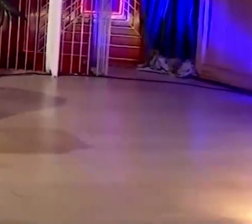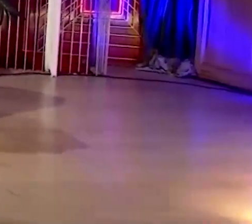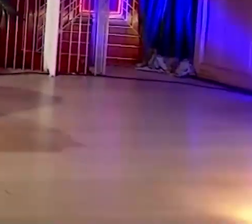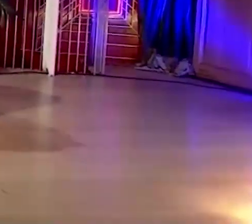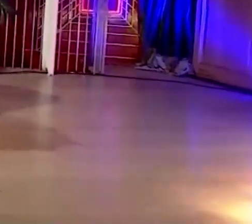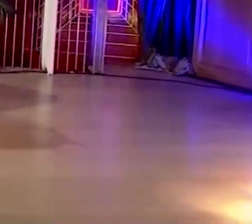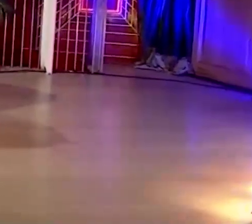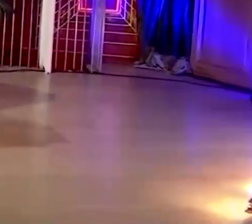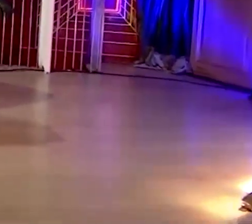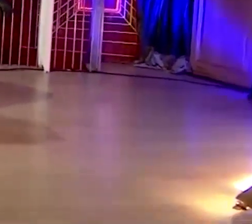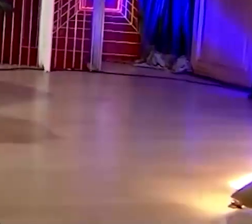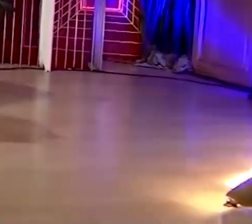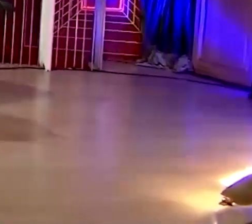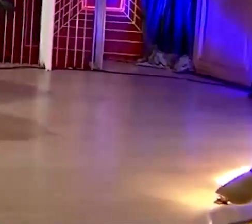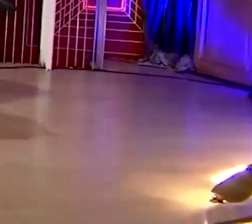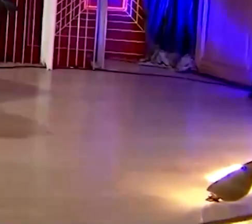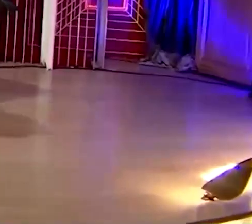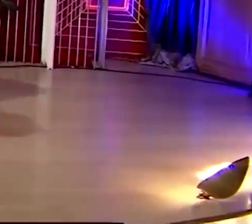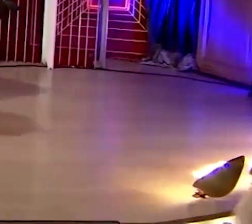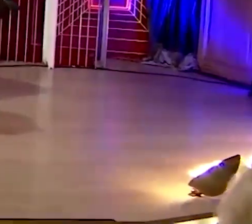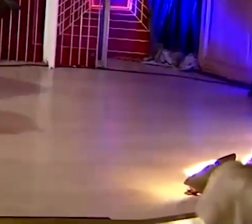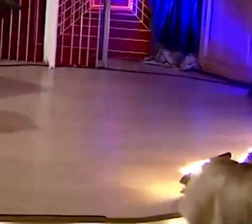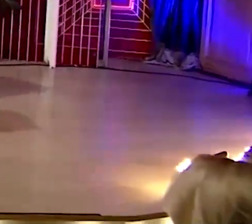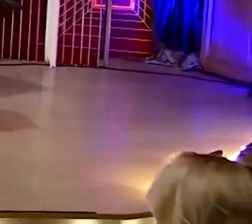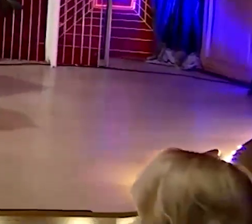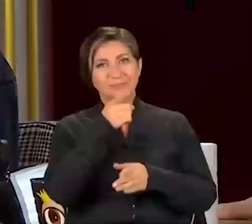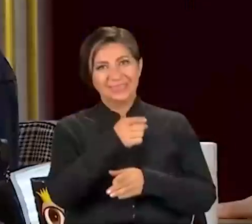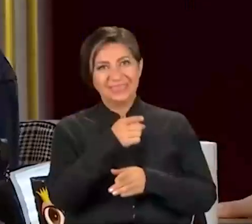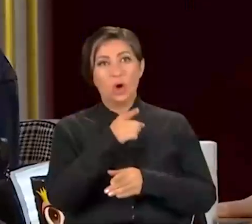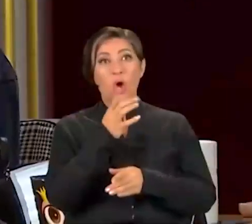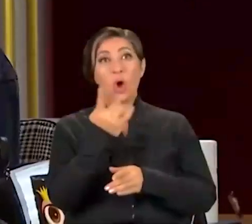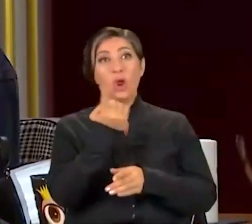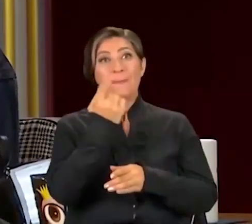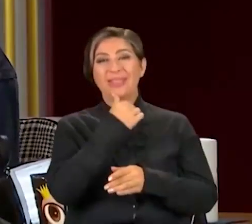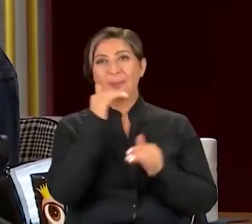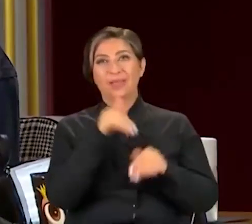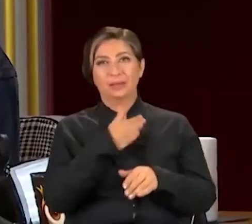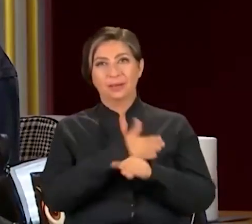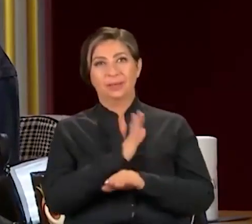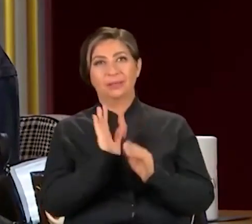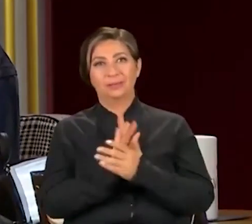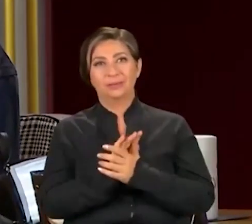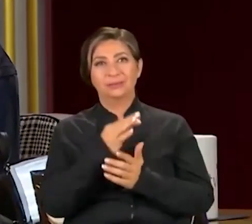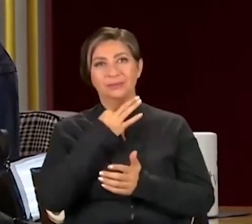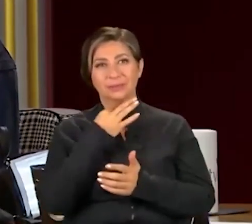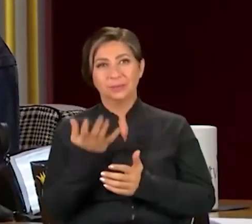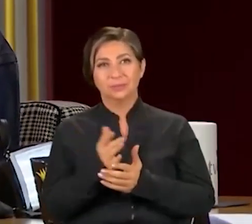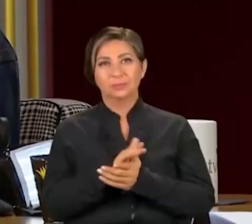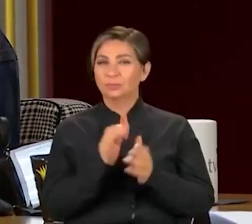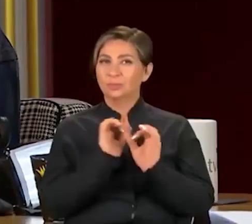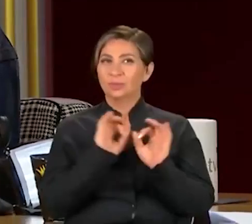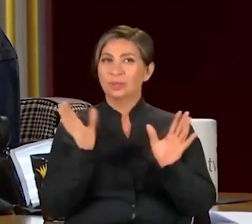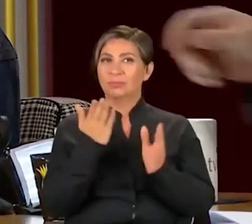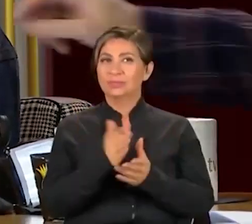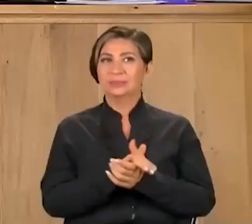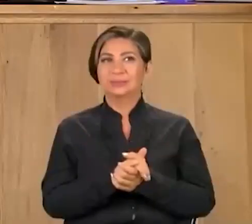Vay be. Garip bir adam demiştim size. Öyle bir adam geldi hakikaten. Sağ olun.